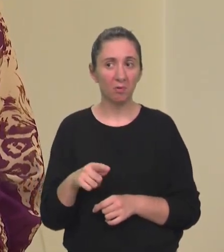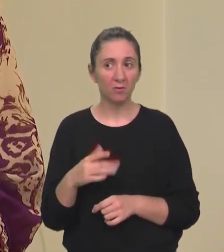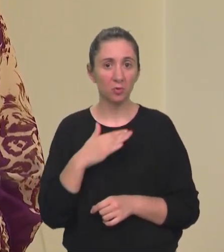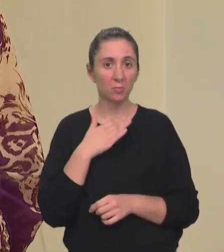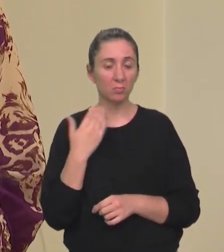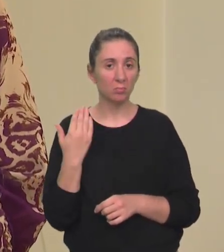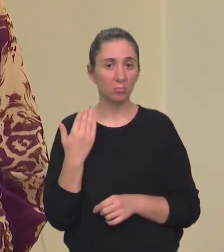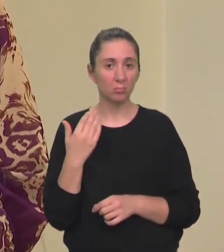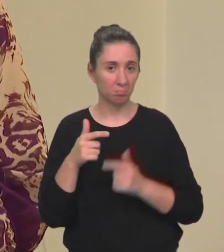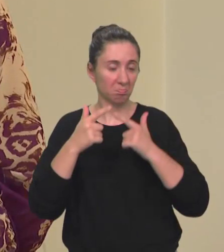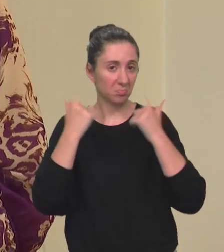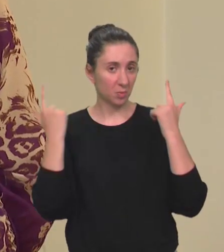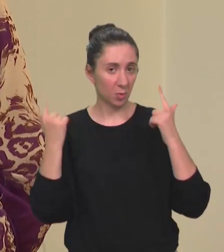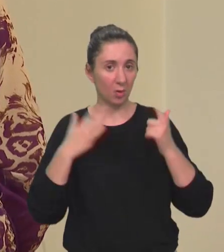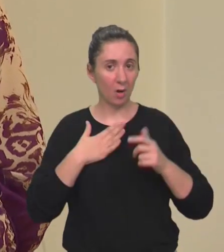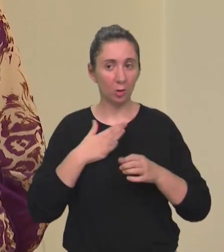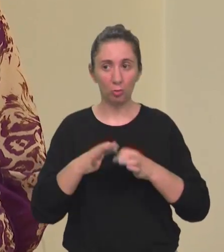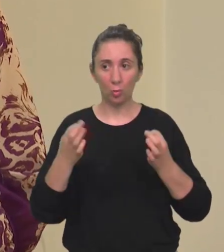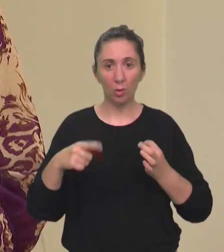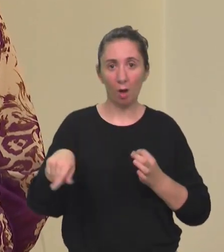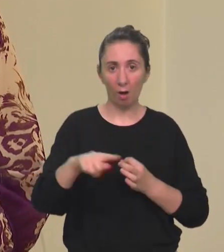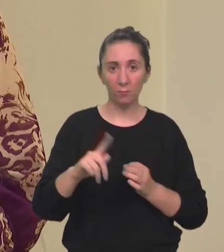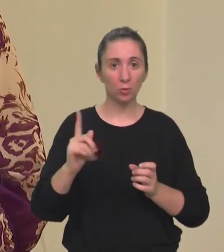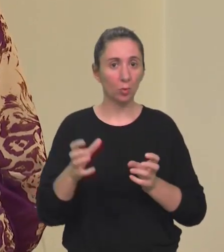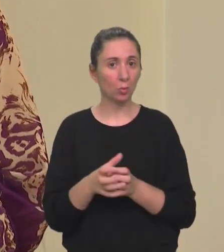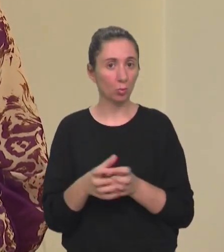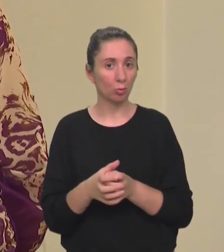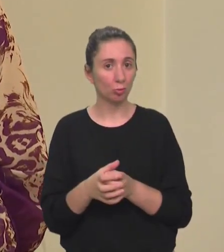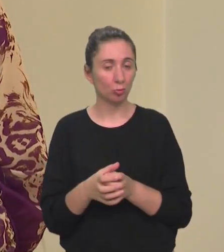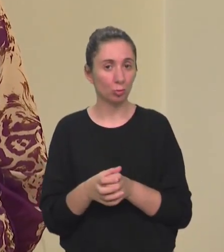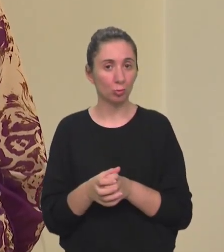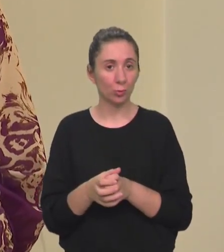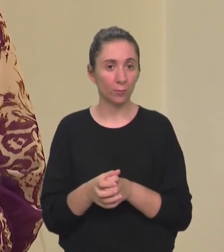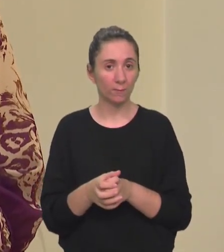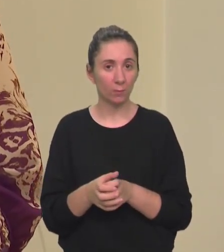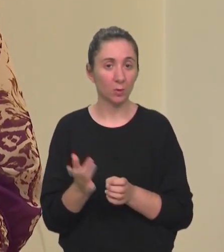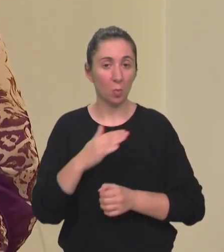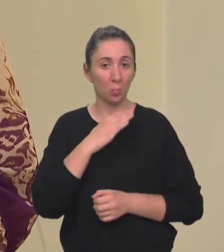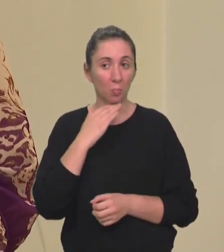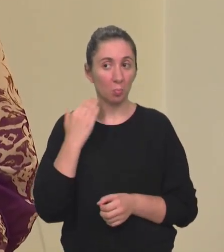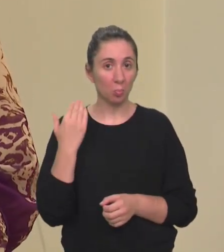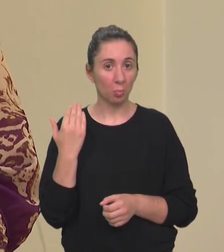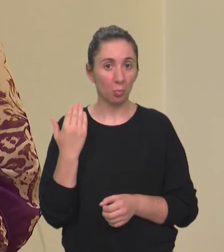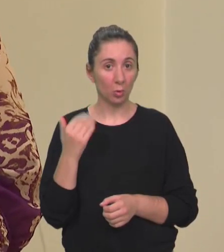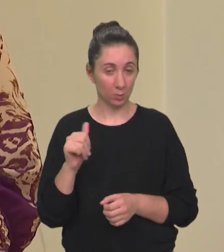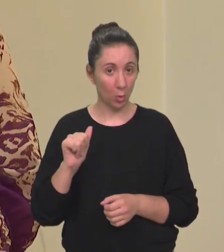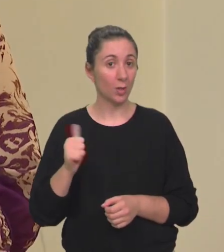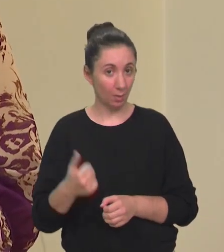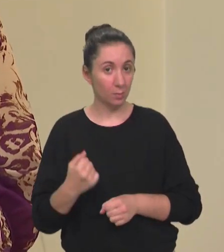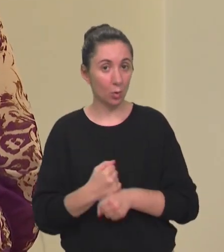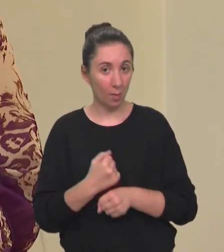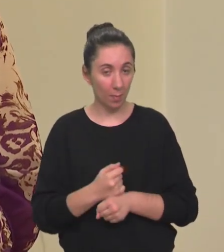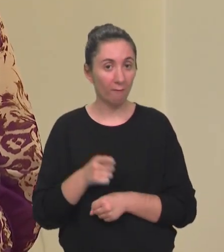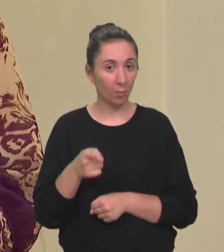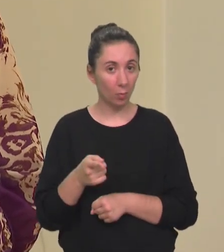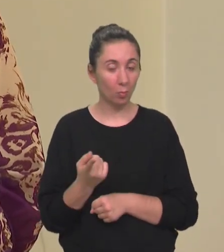prilično senzibilizirali našu javnost i našu društvenu zajednicu i da smo prilično toga i jesmo učinili na